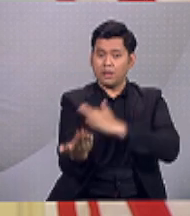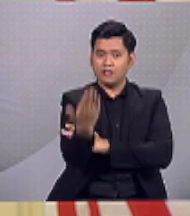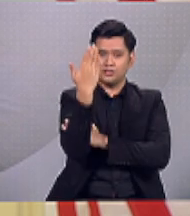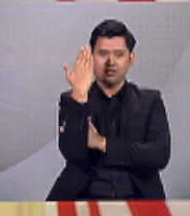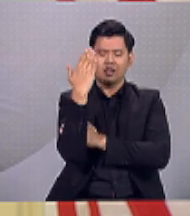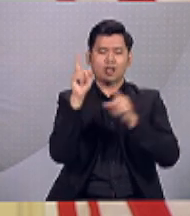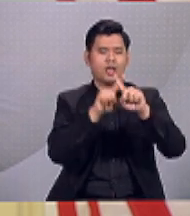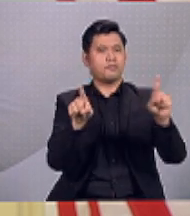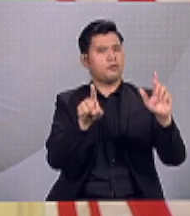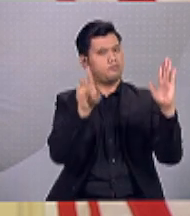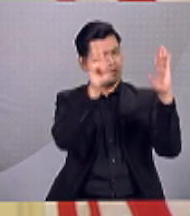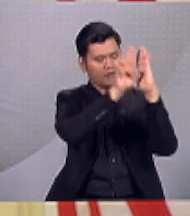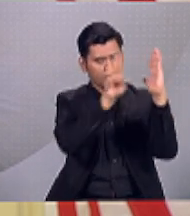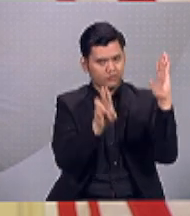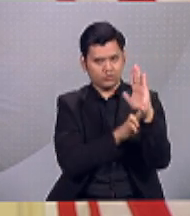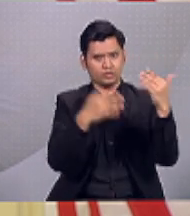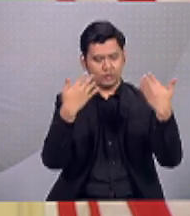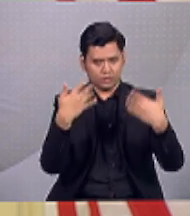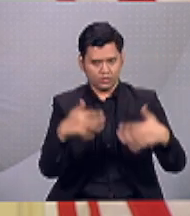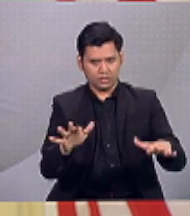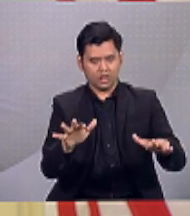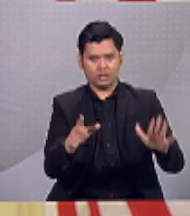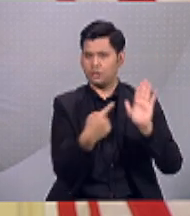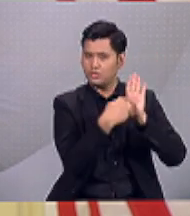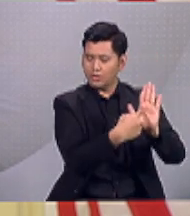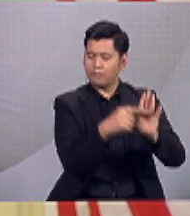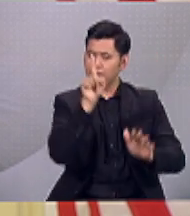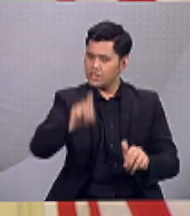dah perkenalkan, ianya perlu dipatuhi oleh sesiapa